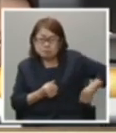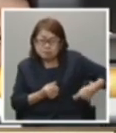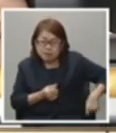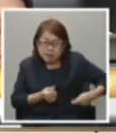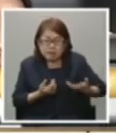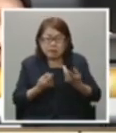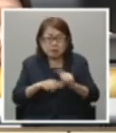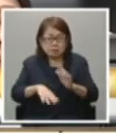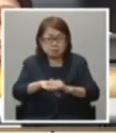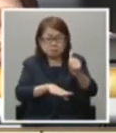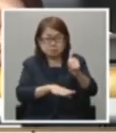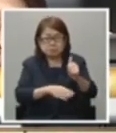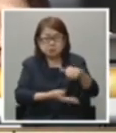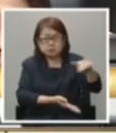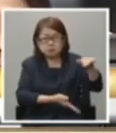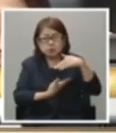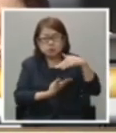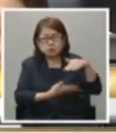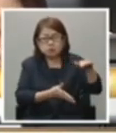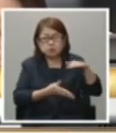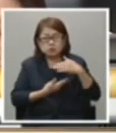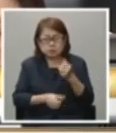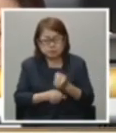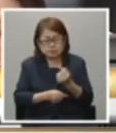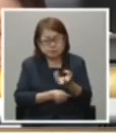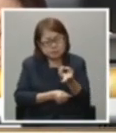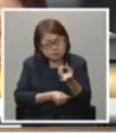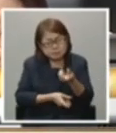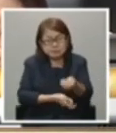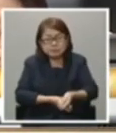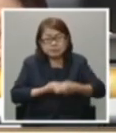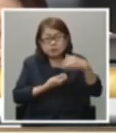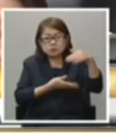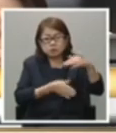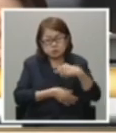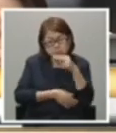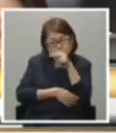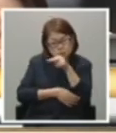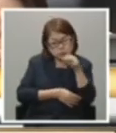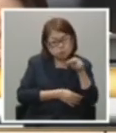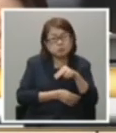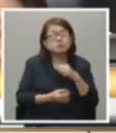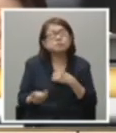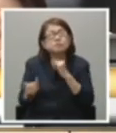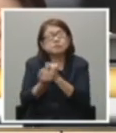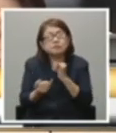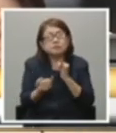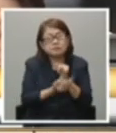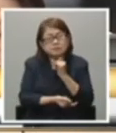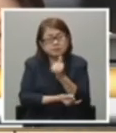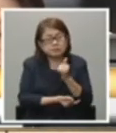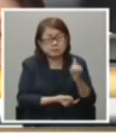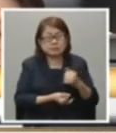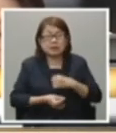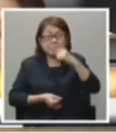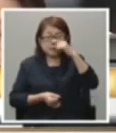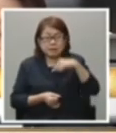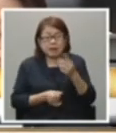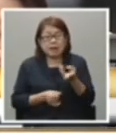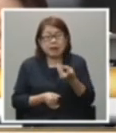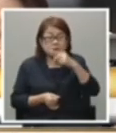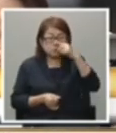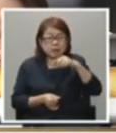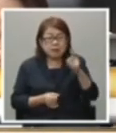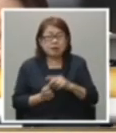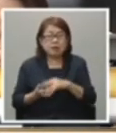ออกสินค้าการเกษตรเหมือนกันปัญหาของข้าวไทยคืออะไรทราบไหมคะต้นทุนที่สูง